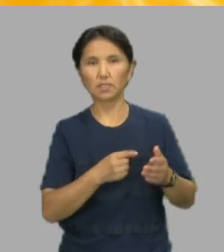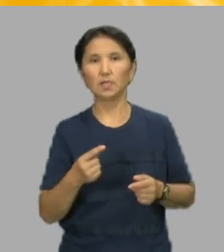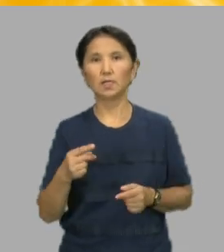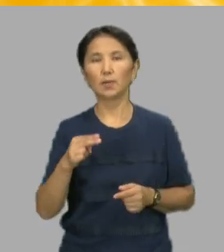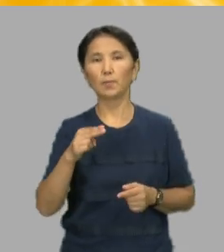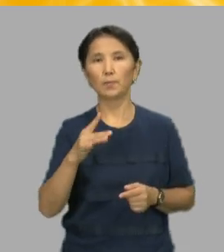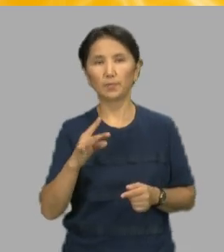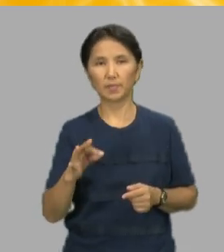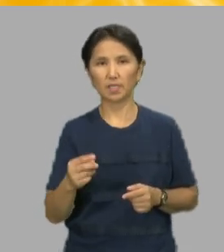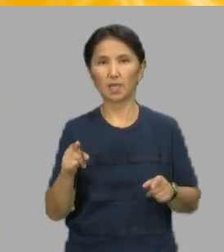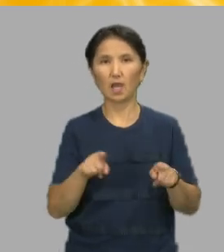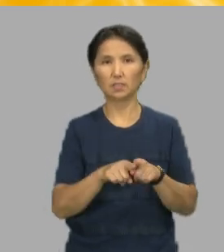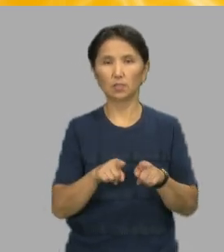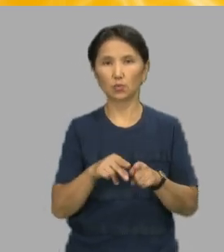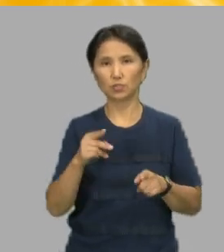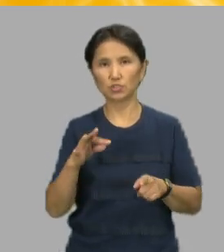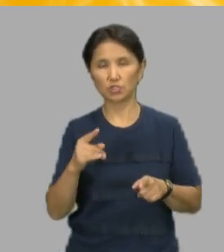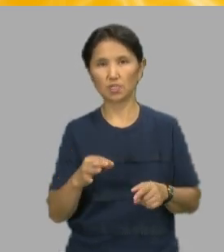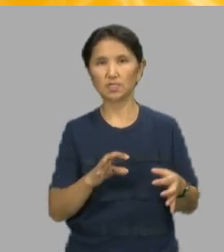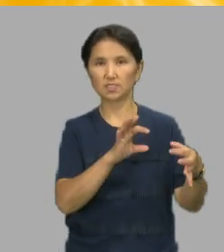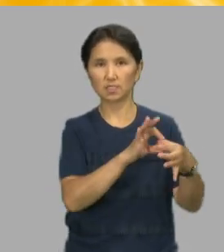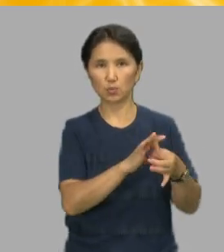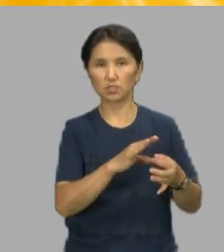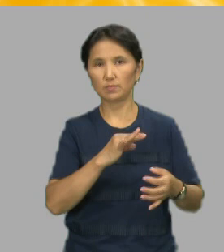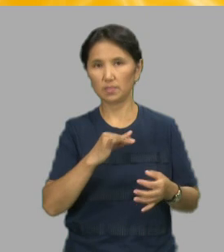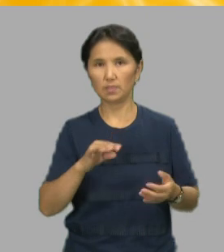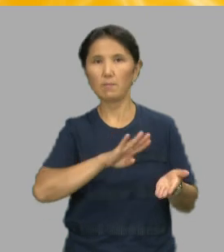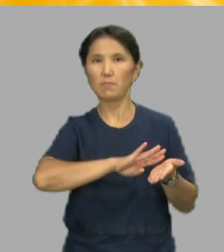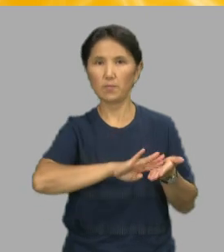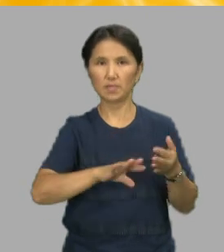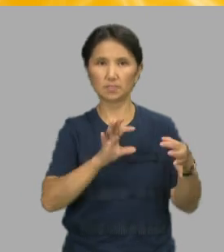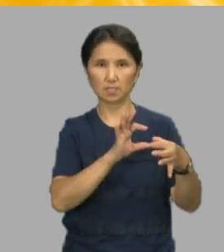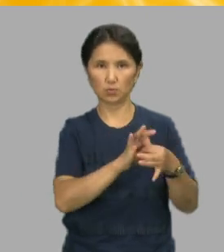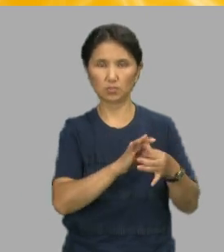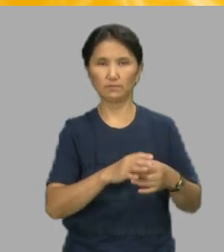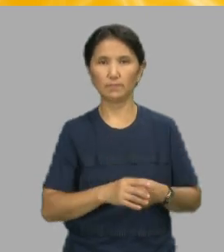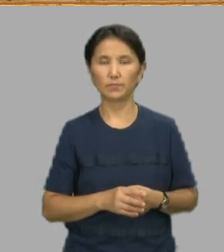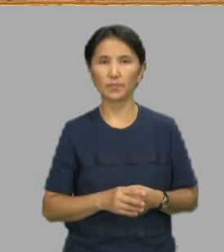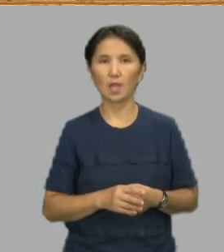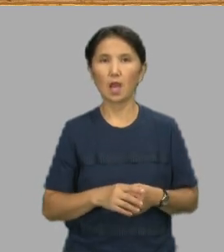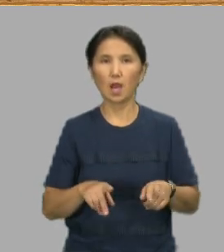при однородных членах с союзами и без союзов.